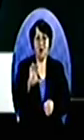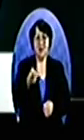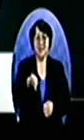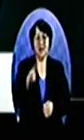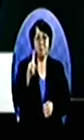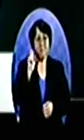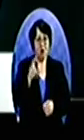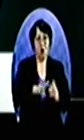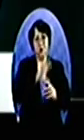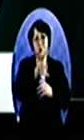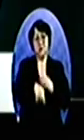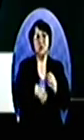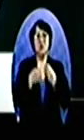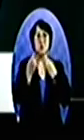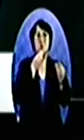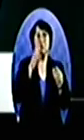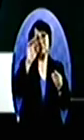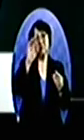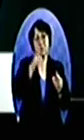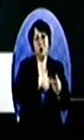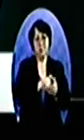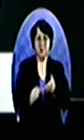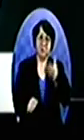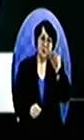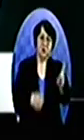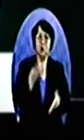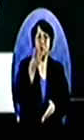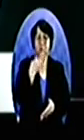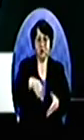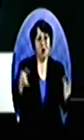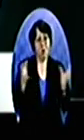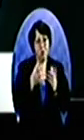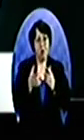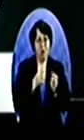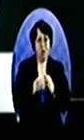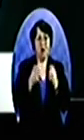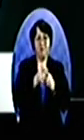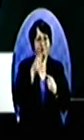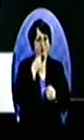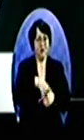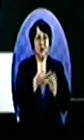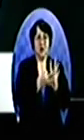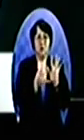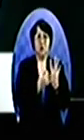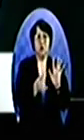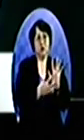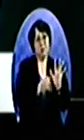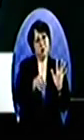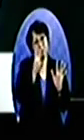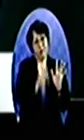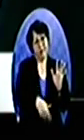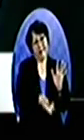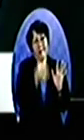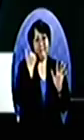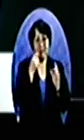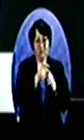олон улсын арбитрийн шүүхэд хандсан. Арбитрийн шүүх 4 удаа хуралдаж Эрдэнэтээс 86.9 сая доллар нэхэмжилсэн. Ингэж Эрдэнэтээс